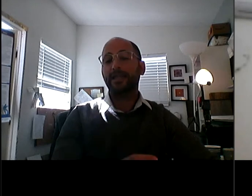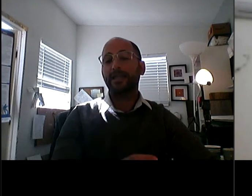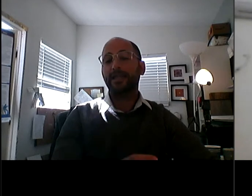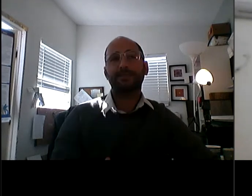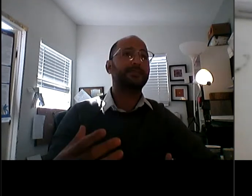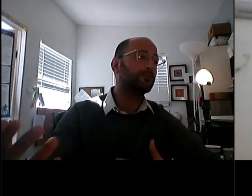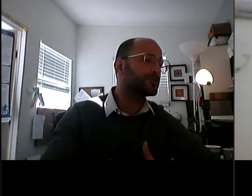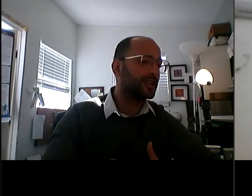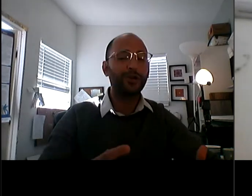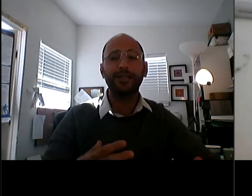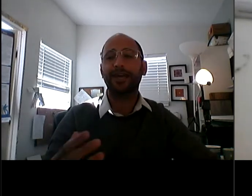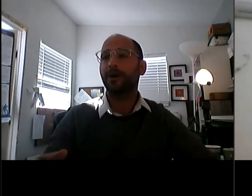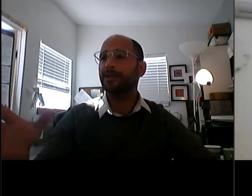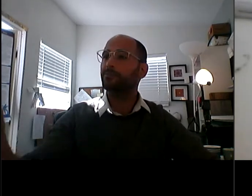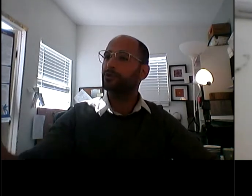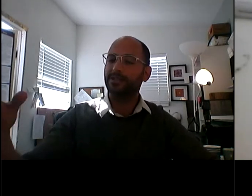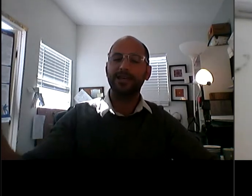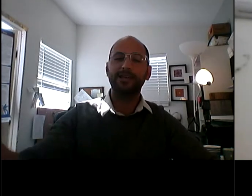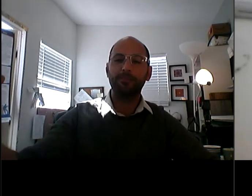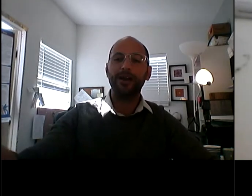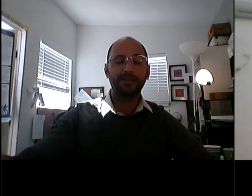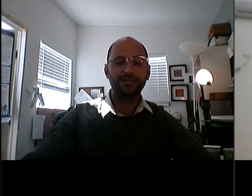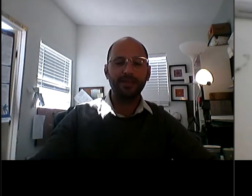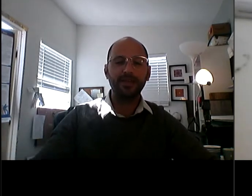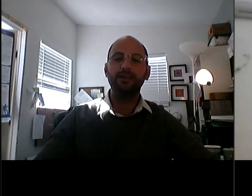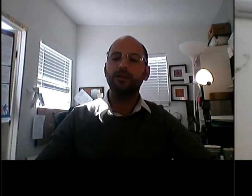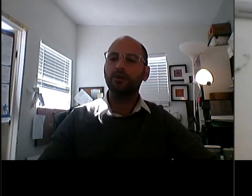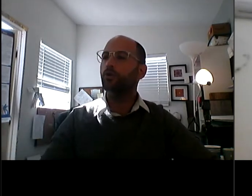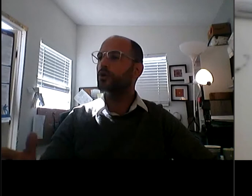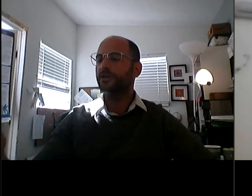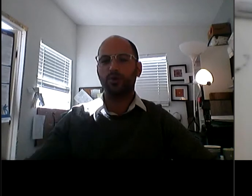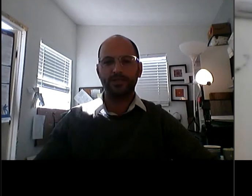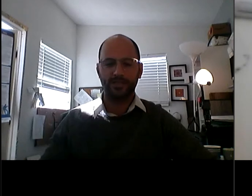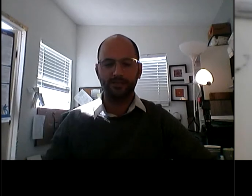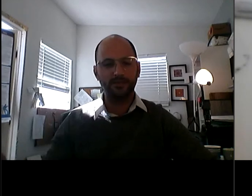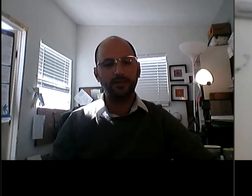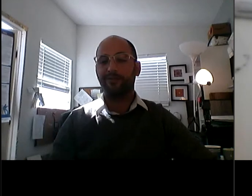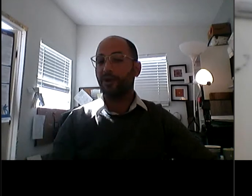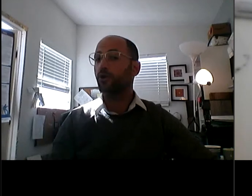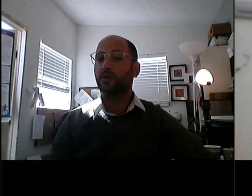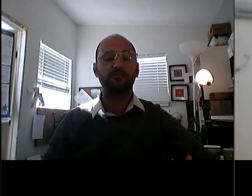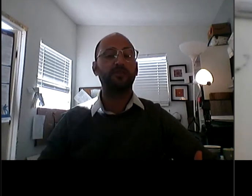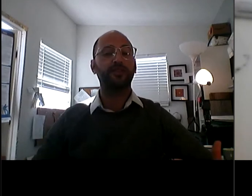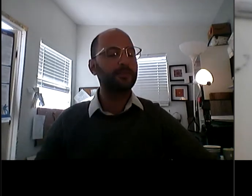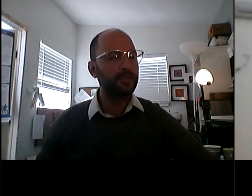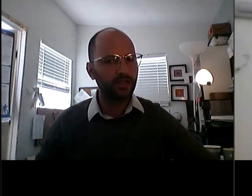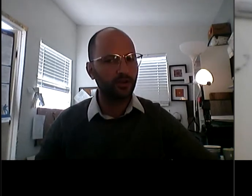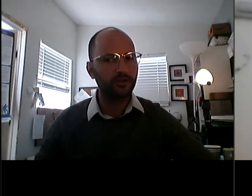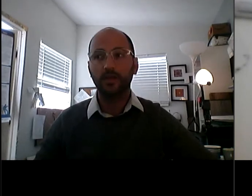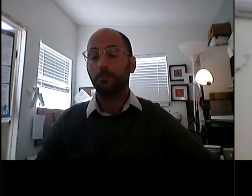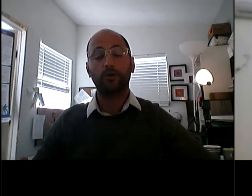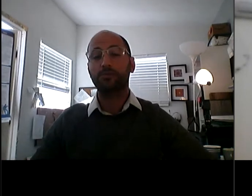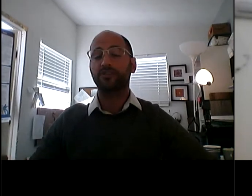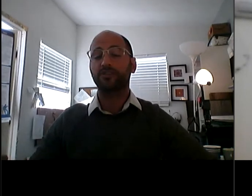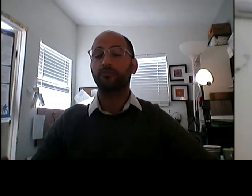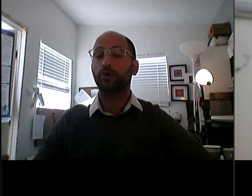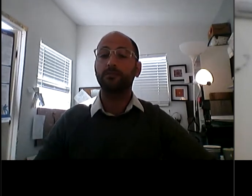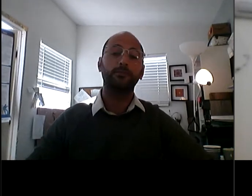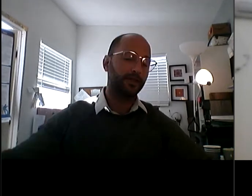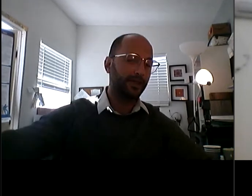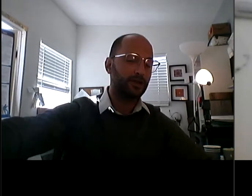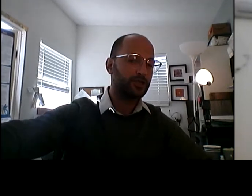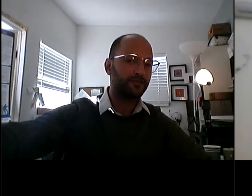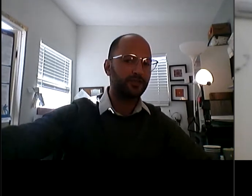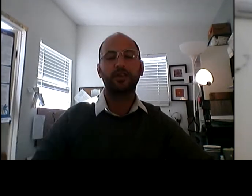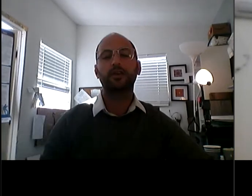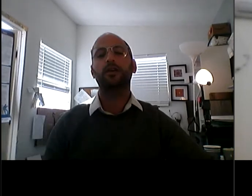שהרנטל, אז דברו עם סוכן נדלן, הוא יגיד לכם, הרנטל הפוטנציאלי לבית כזה הוא XYZ. אבל מה קורה אם עכשיו מפצלים את הדירות? מה קורה אם עכשיו